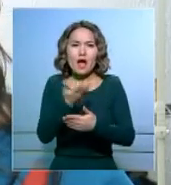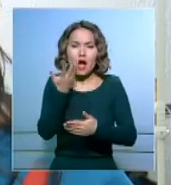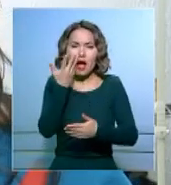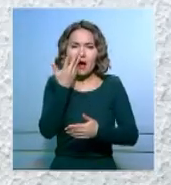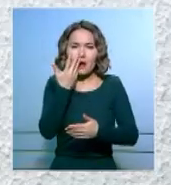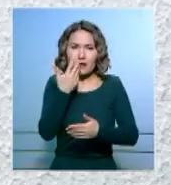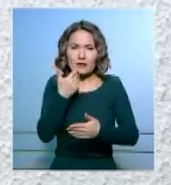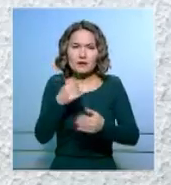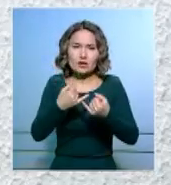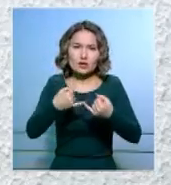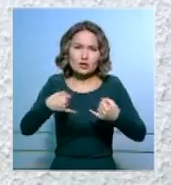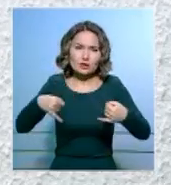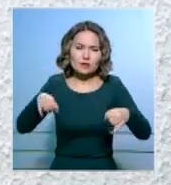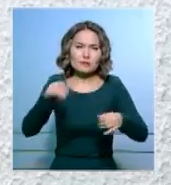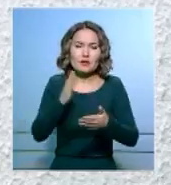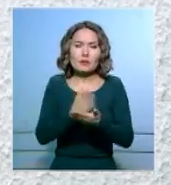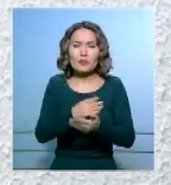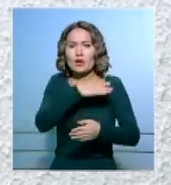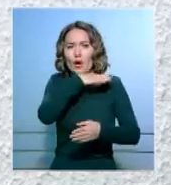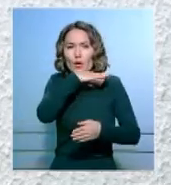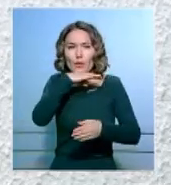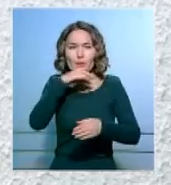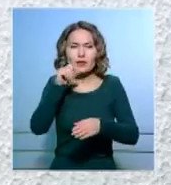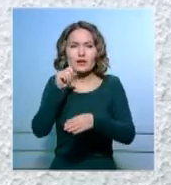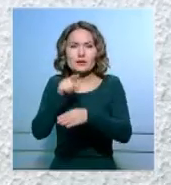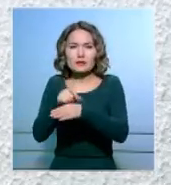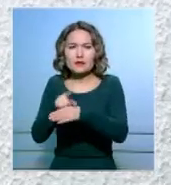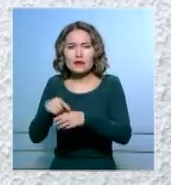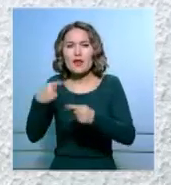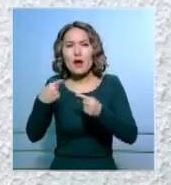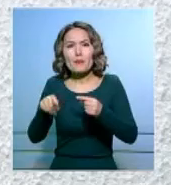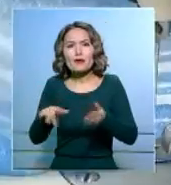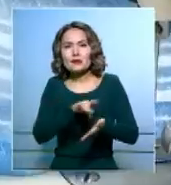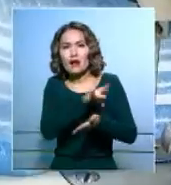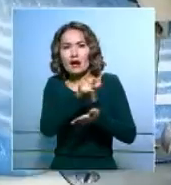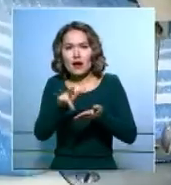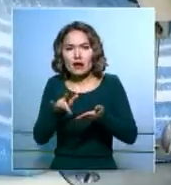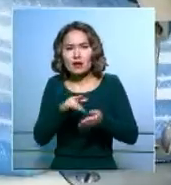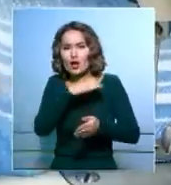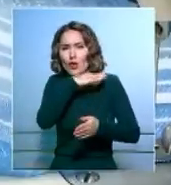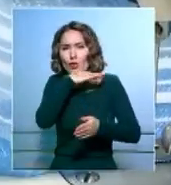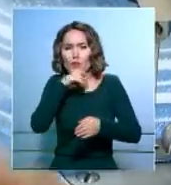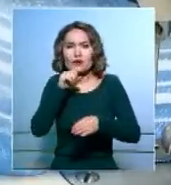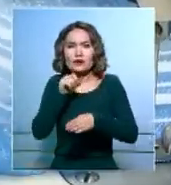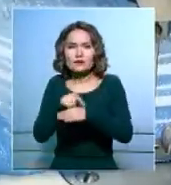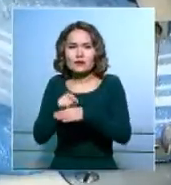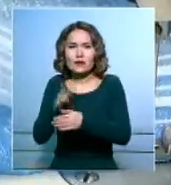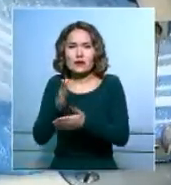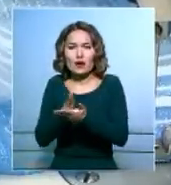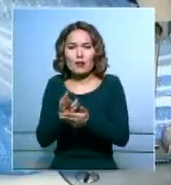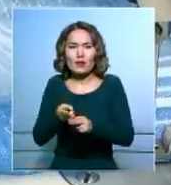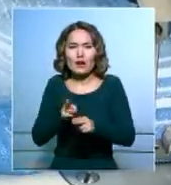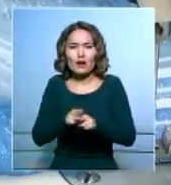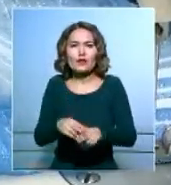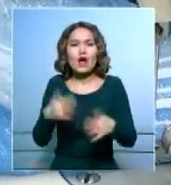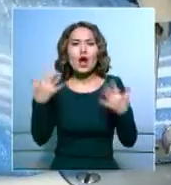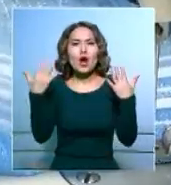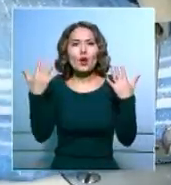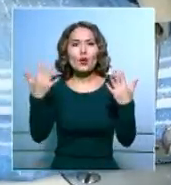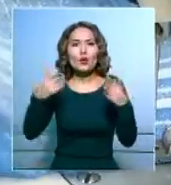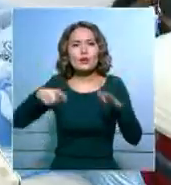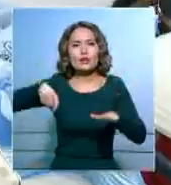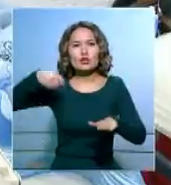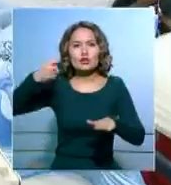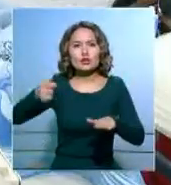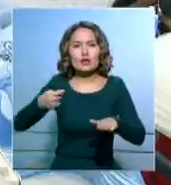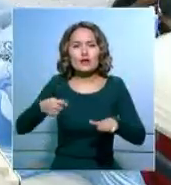жіптеріміз бар. Сұраныс көп, тіпті өзге қалалардан да тапсырыс келіп түседі дейді мұндағылар. Мәселен, шеберлердің қолынан шыққан перделердің